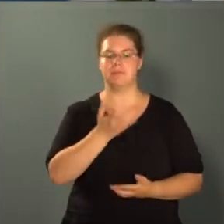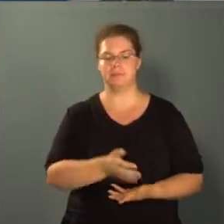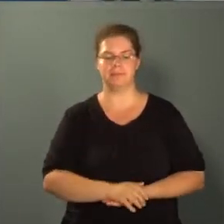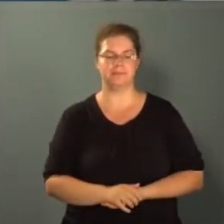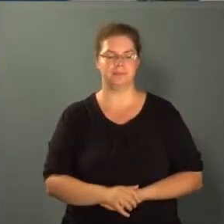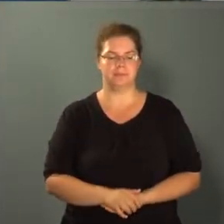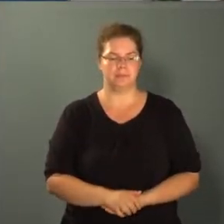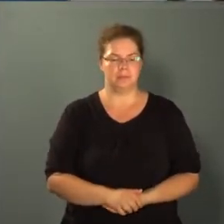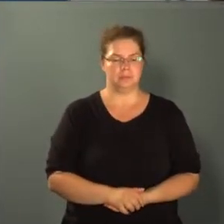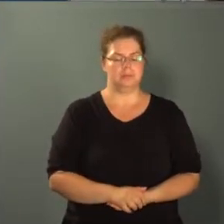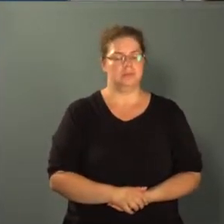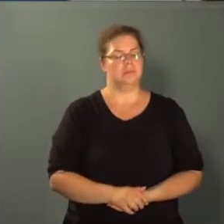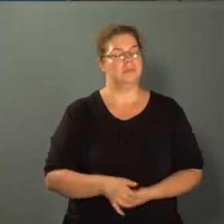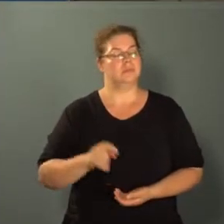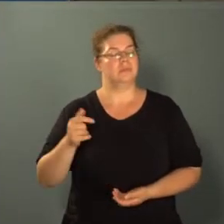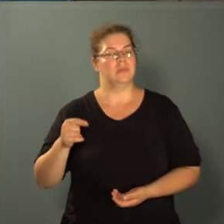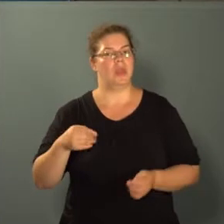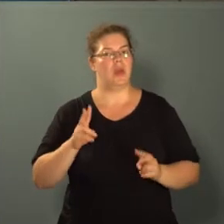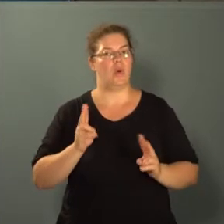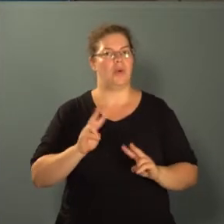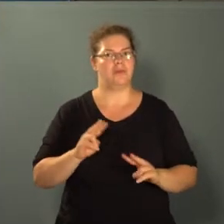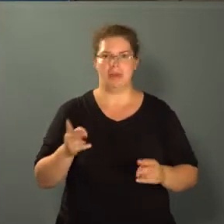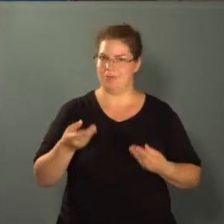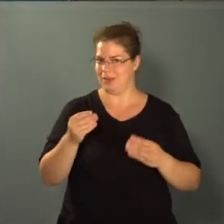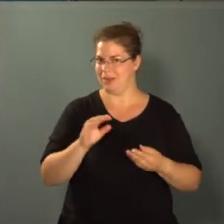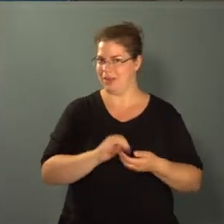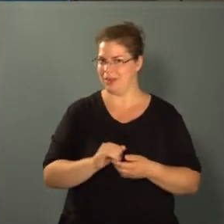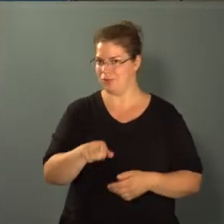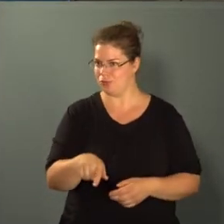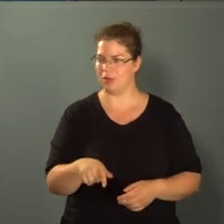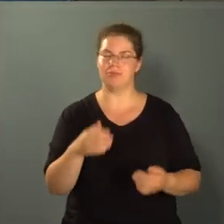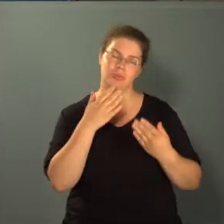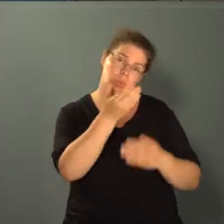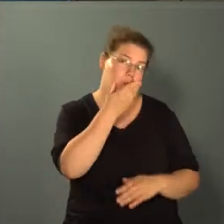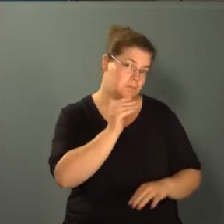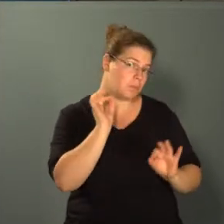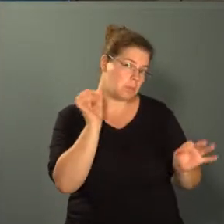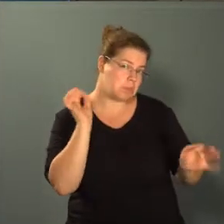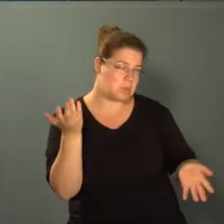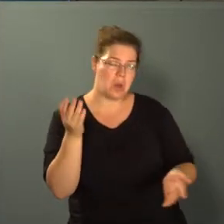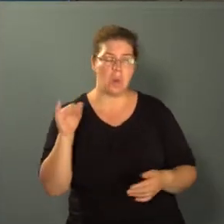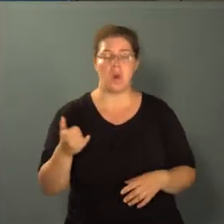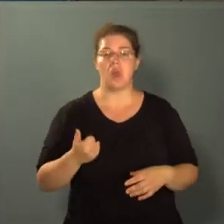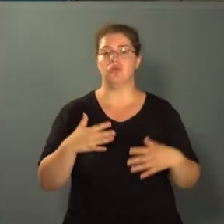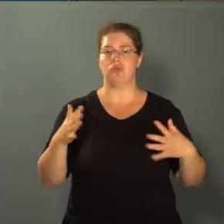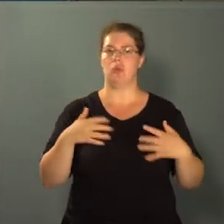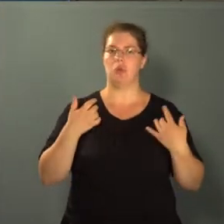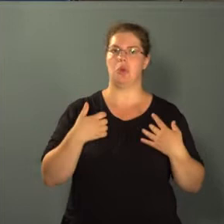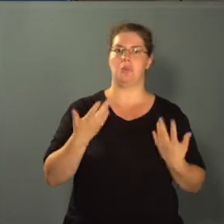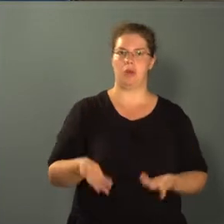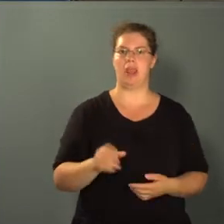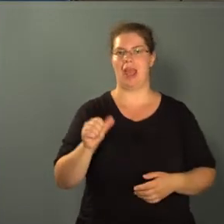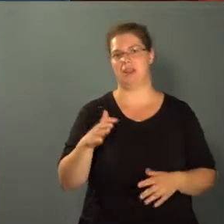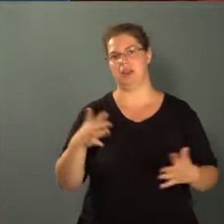nekik. Egyébként hogy van a tisztelt egyesület? Köszönjük szépen, nagyon jól, és nagyon nagy örömünkre, ugye